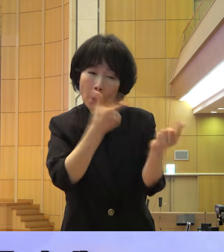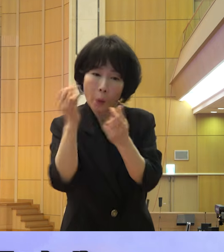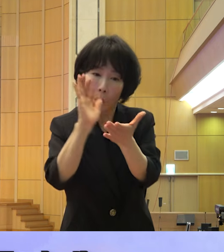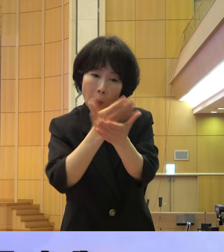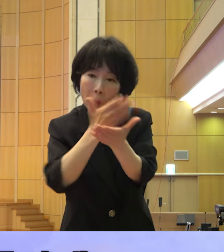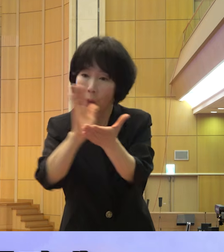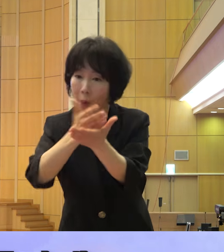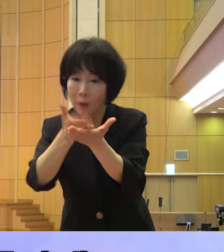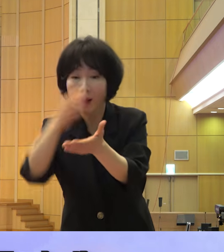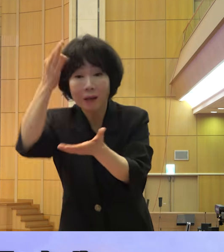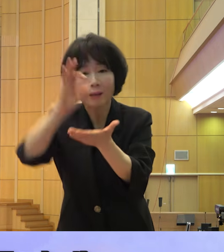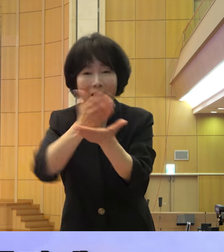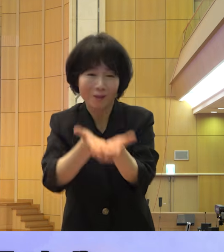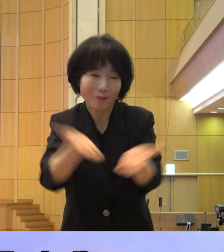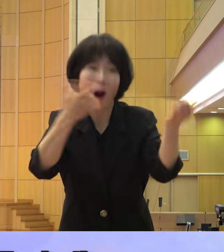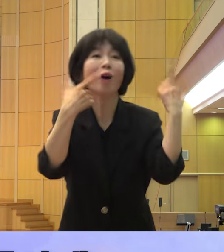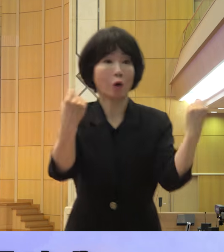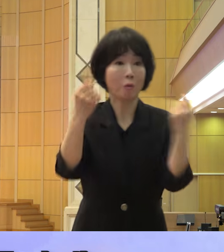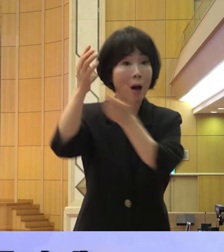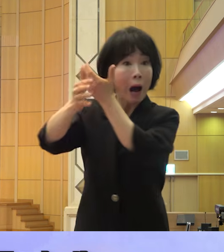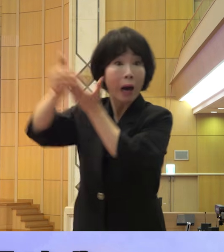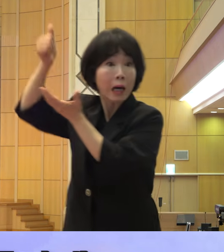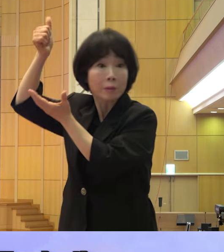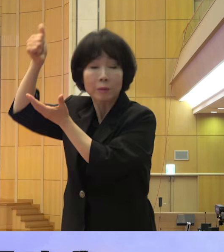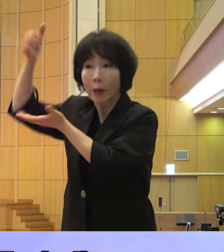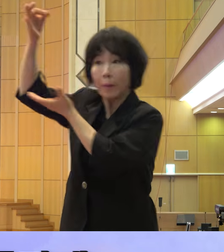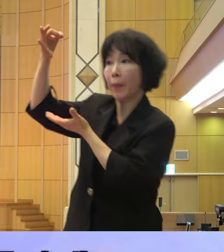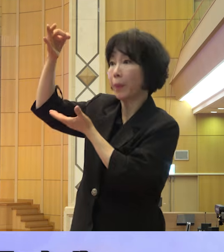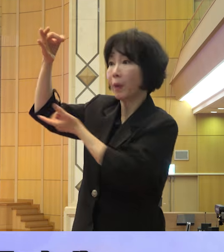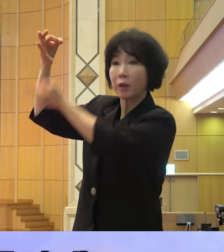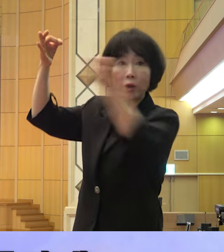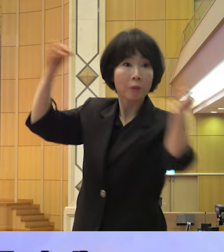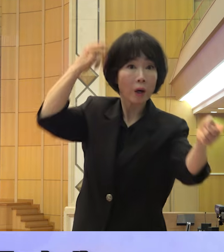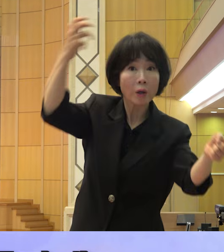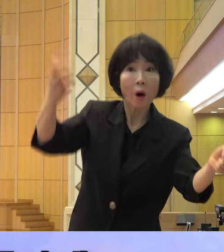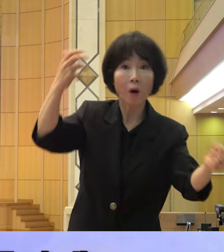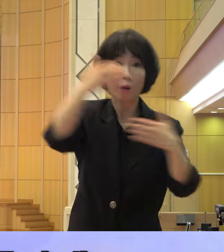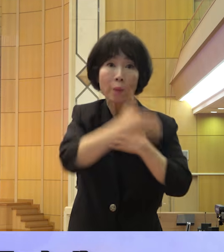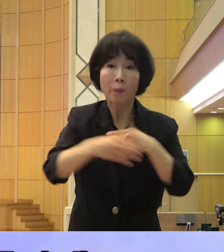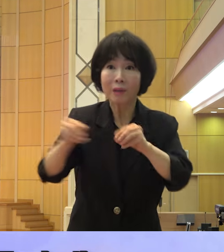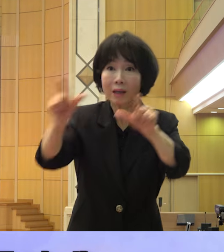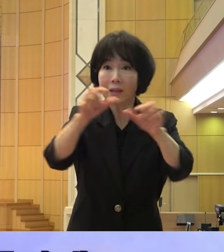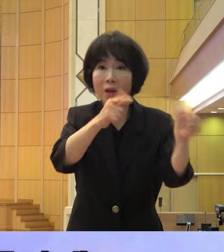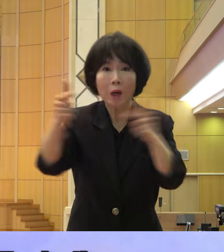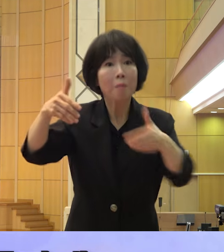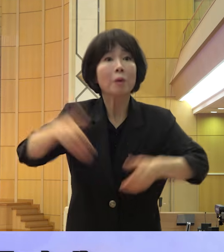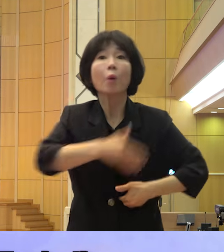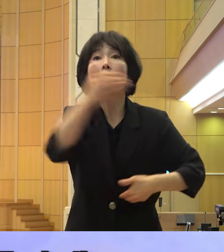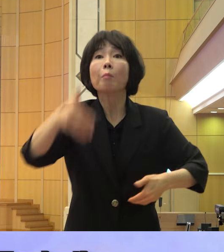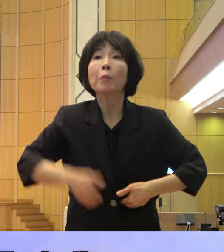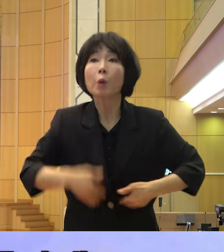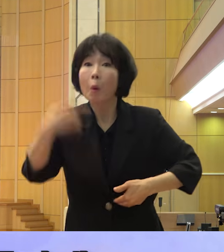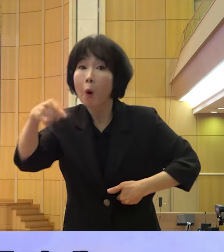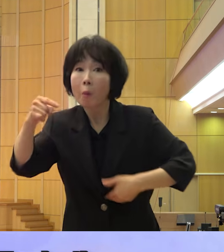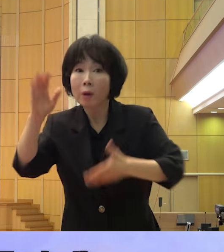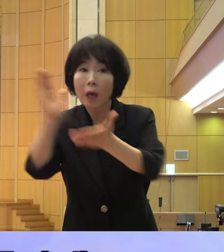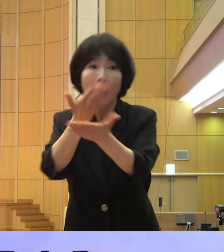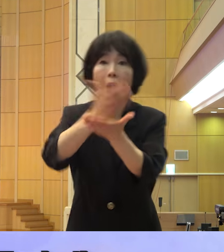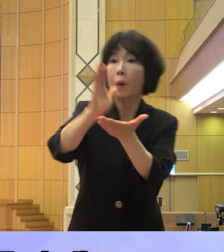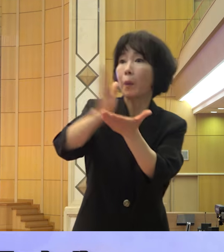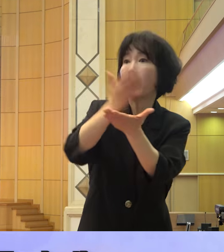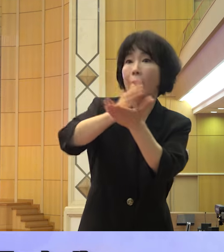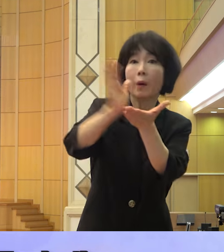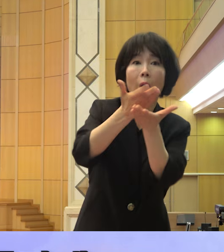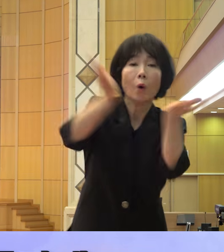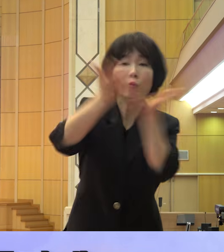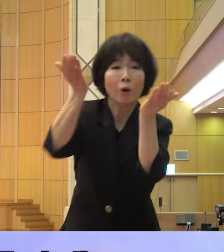몫이 있어요. 하나님 믿는 사람들은 다 영적이든 이 땅에 살 동안이든 필요에 따라서